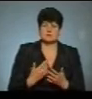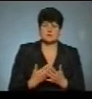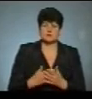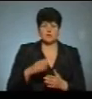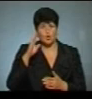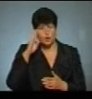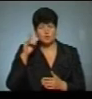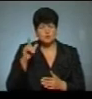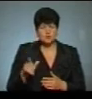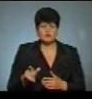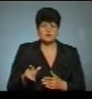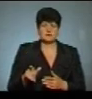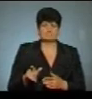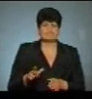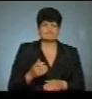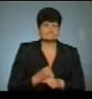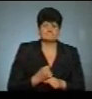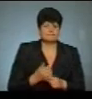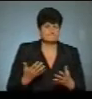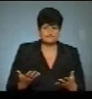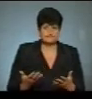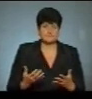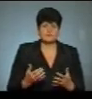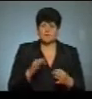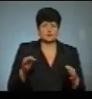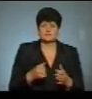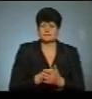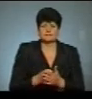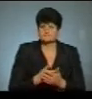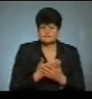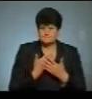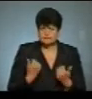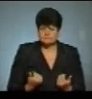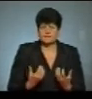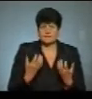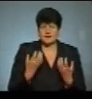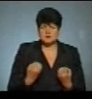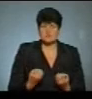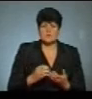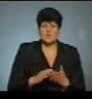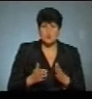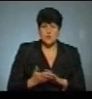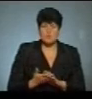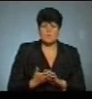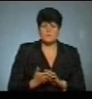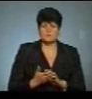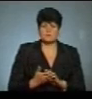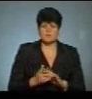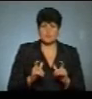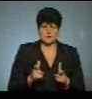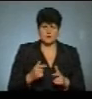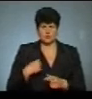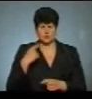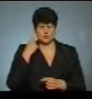чоловік нереалізований, не досяг нічого, і він ще в умовах зосередження сам собою, він